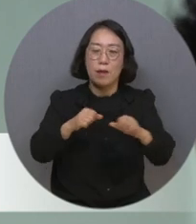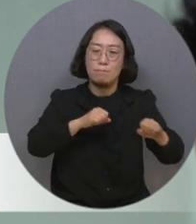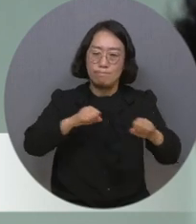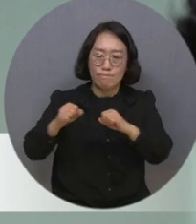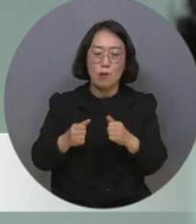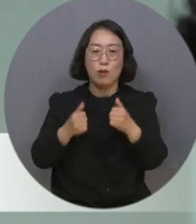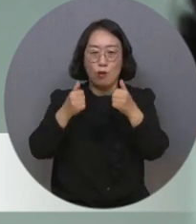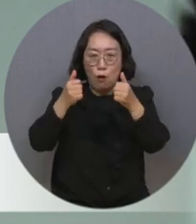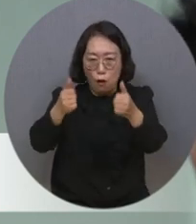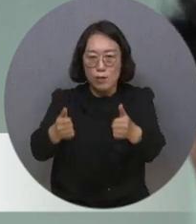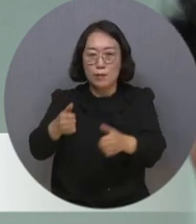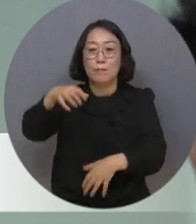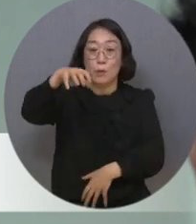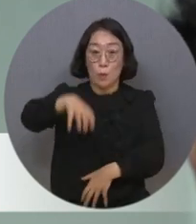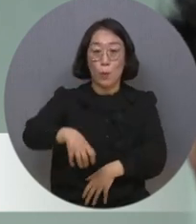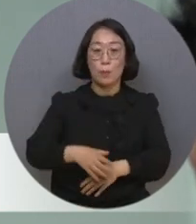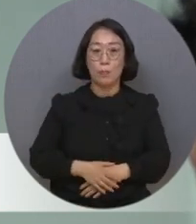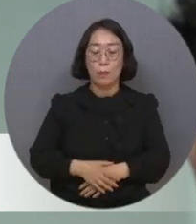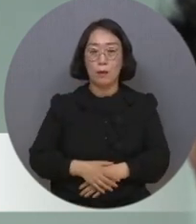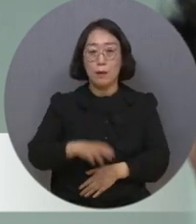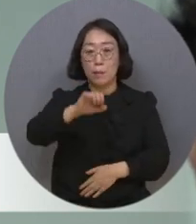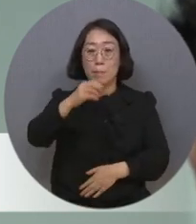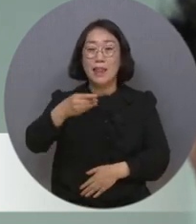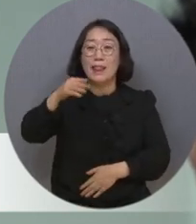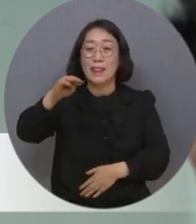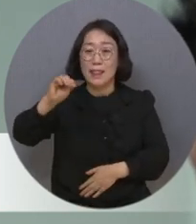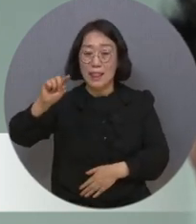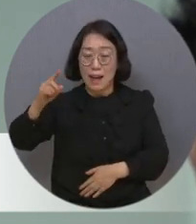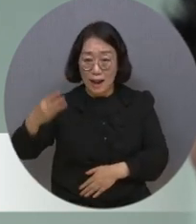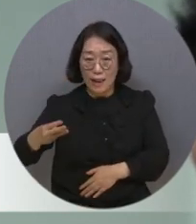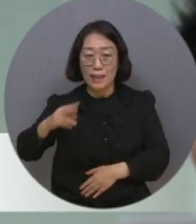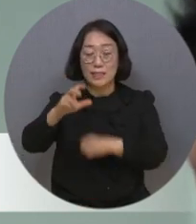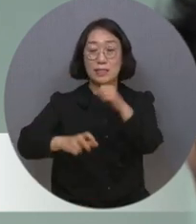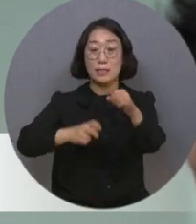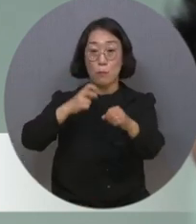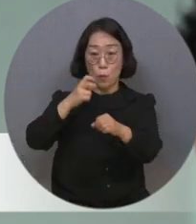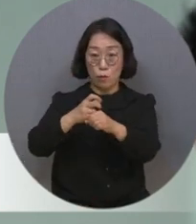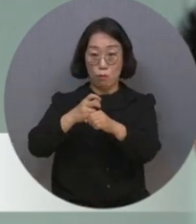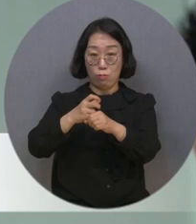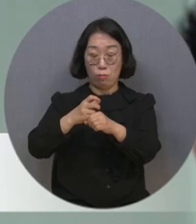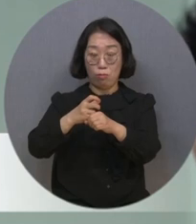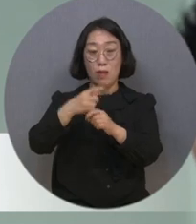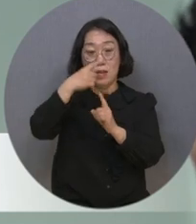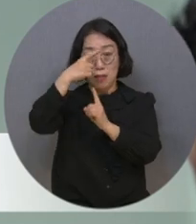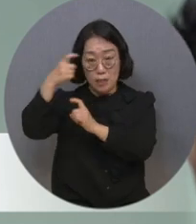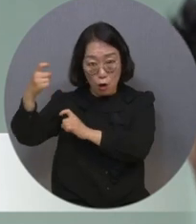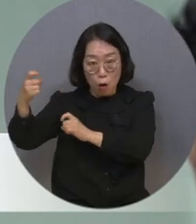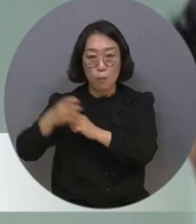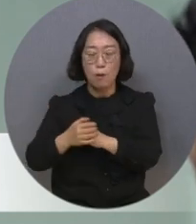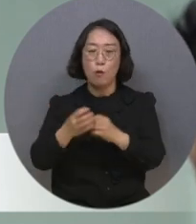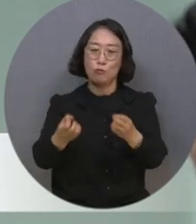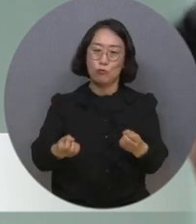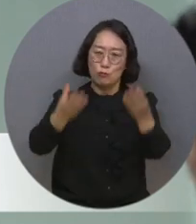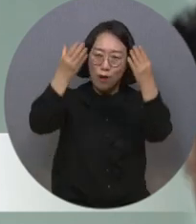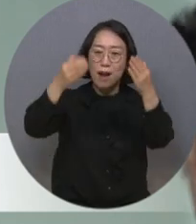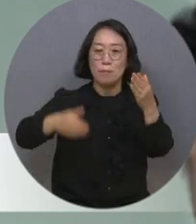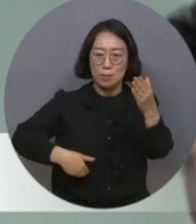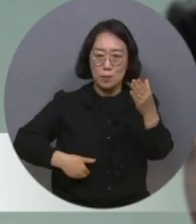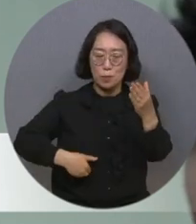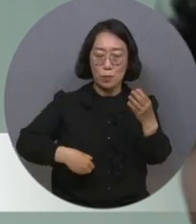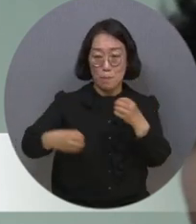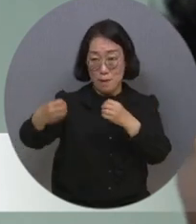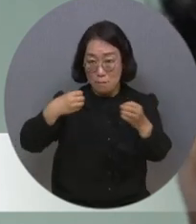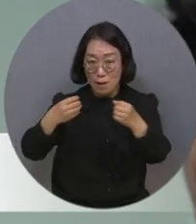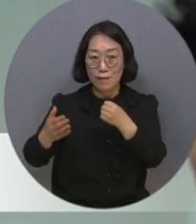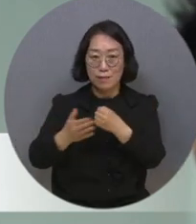좀 활용을 하고 있고요. 저희 미랄이 25년 생일이기도 하고 한 번은 개소식을 꼭 해야 된다라는 주변의 권유를